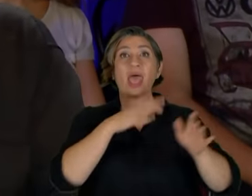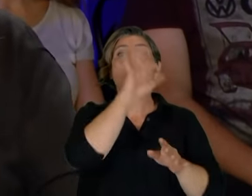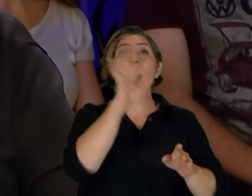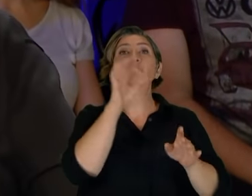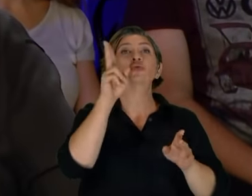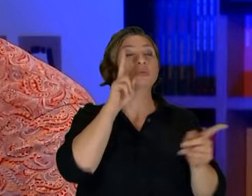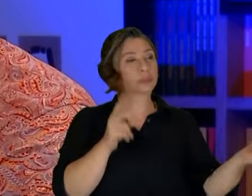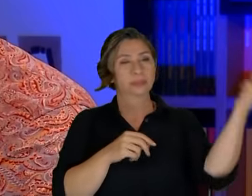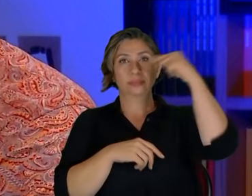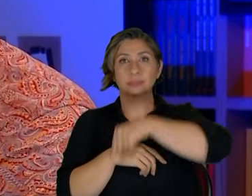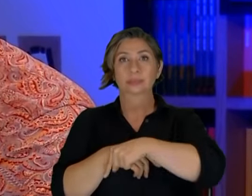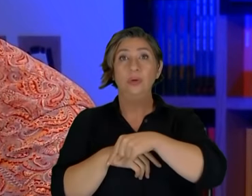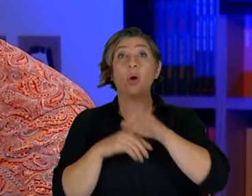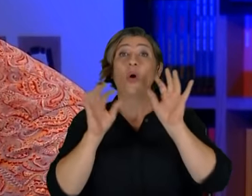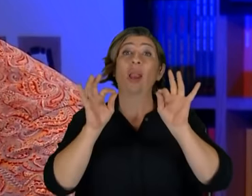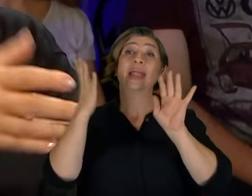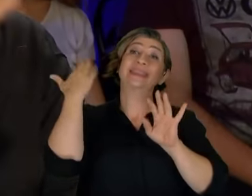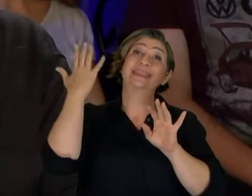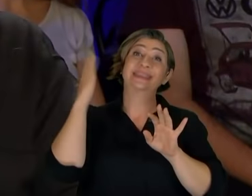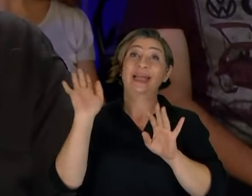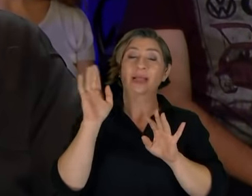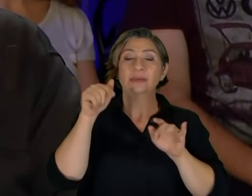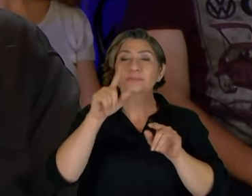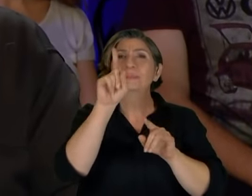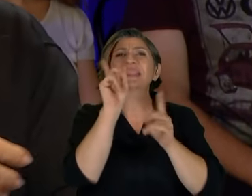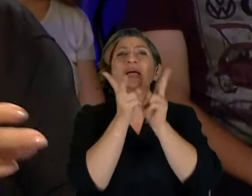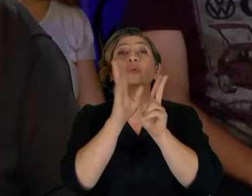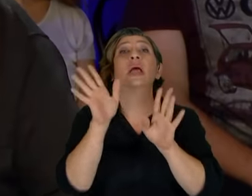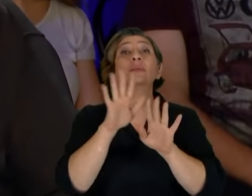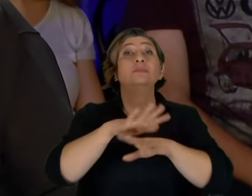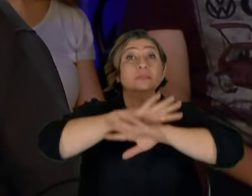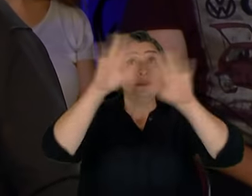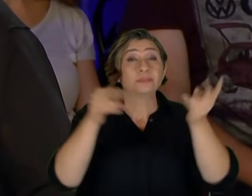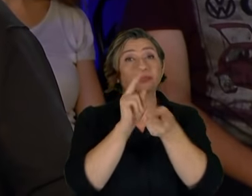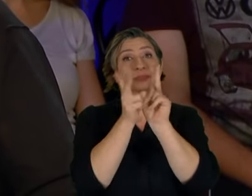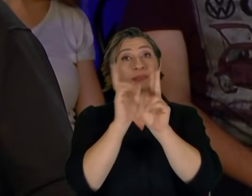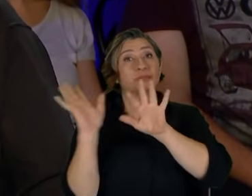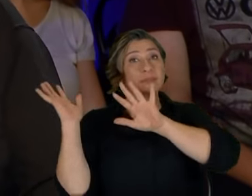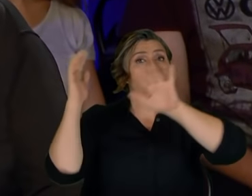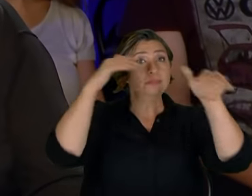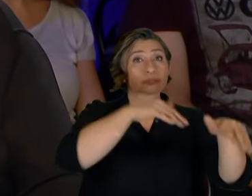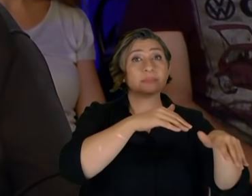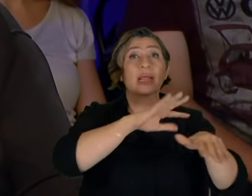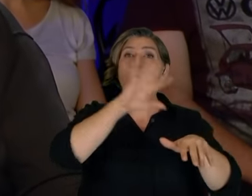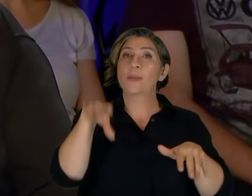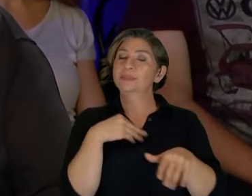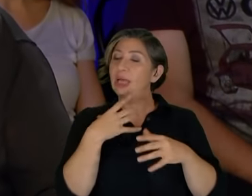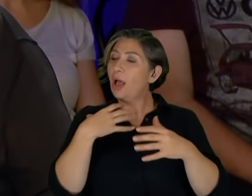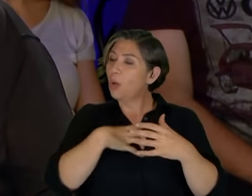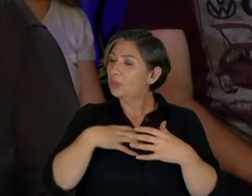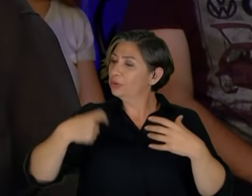sonunda geliriz. Öyleydi. Ve sadece bir tiyatro değil, bütün tiyatrolar giderdik. Hepimizin seyircisi